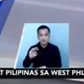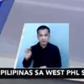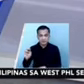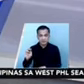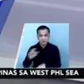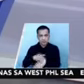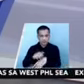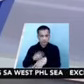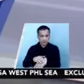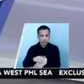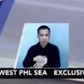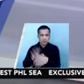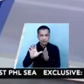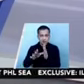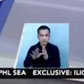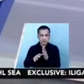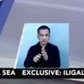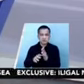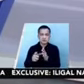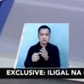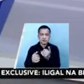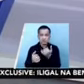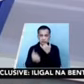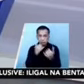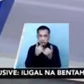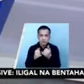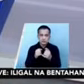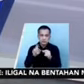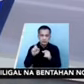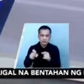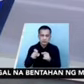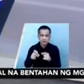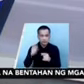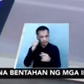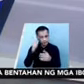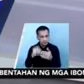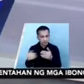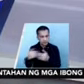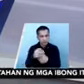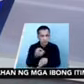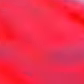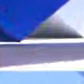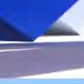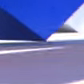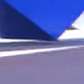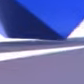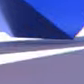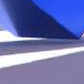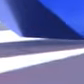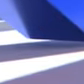posibleng aberya o irregularidad na dapat umanong bantayan. At nakatutok si Sandra Aguinaldo.